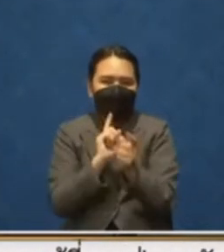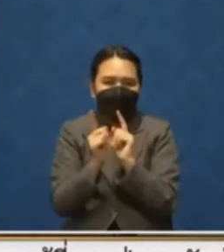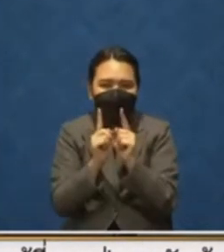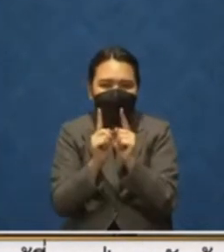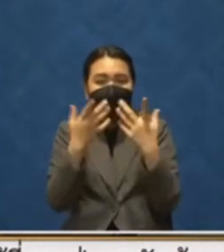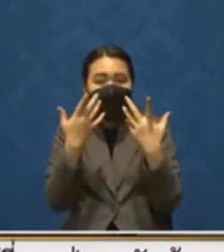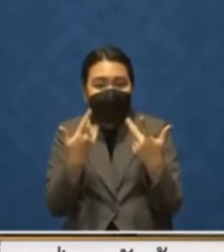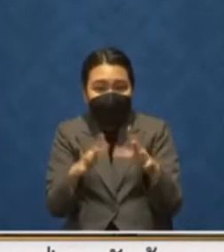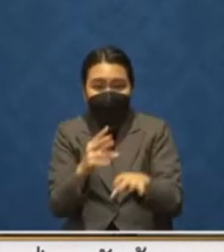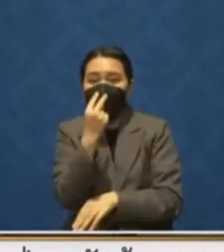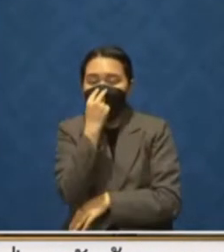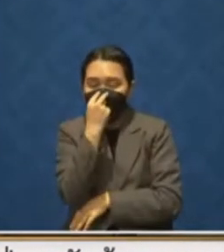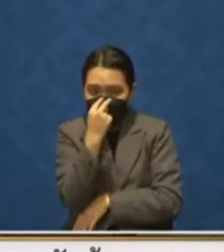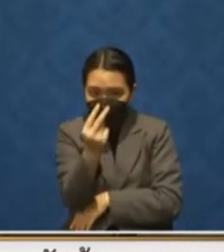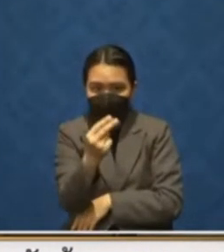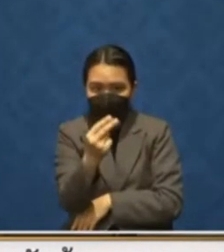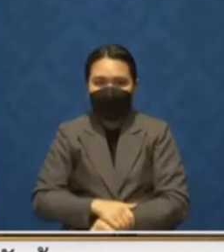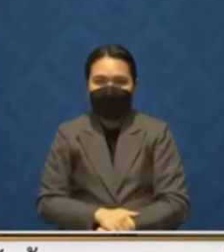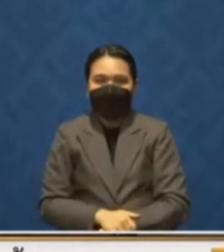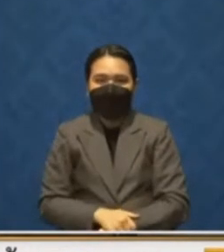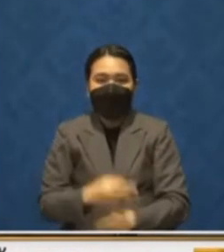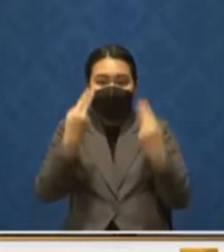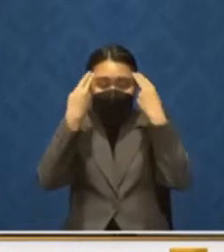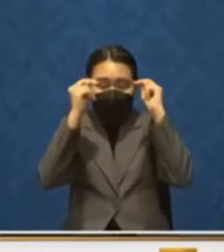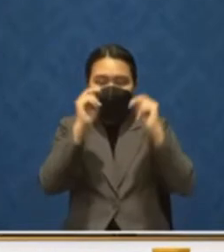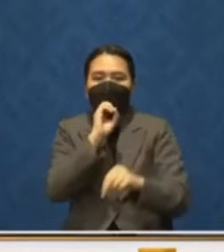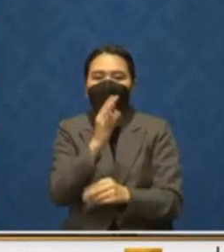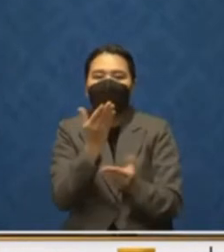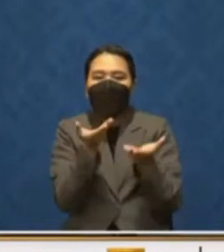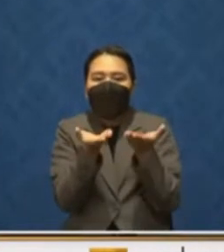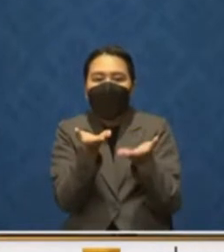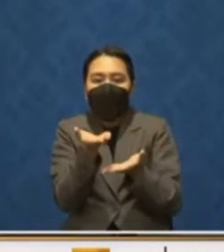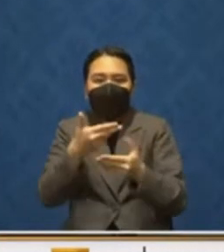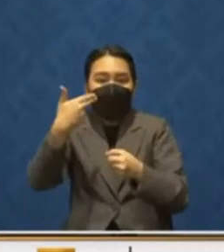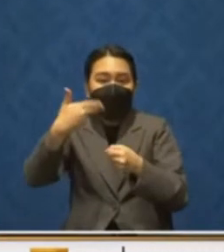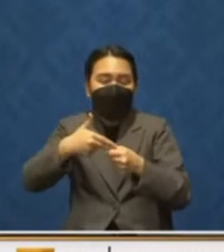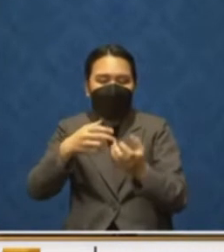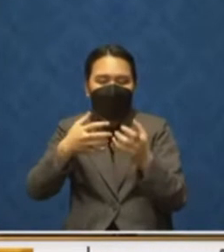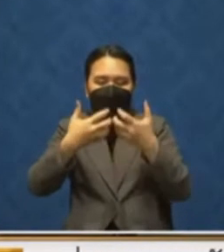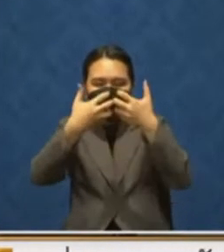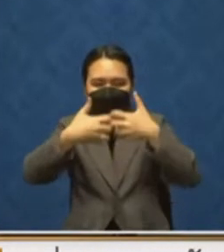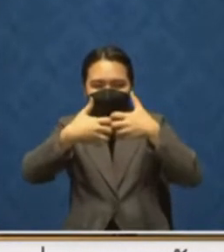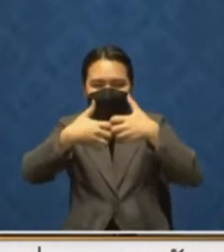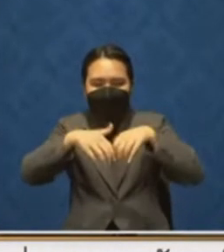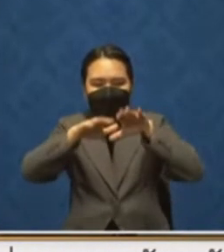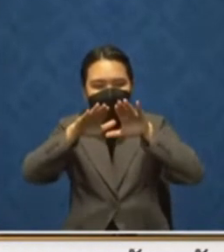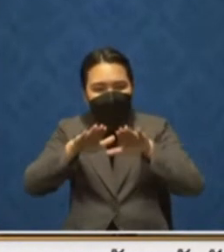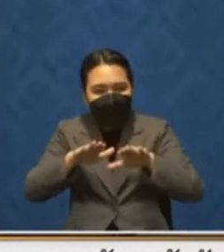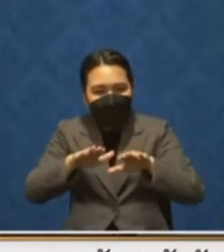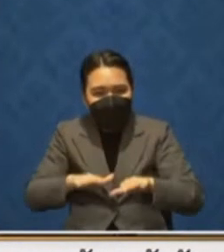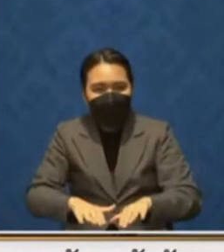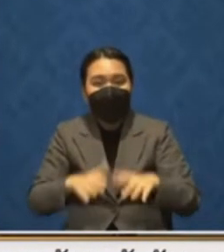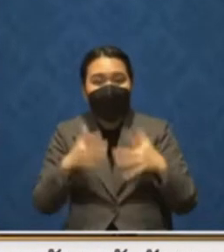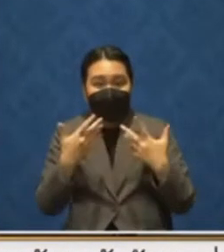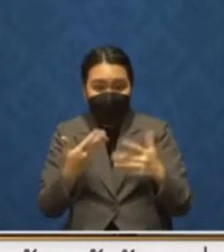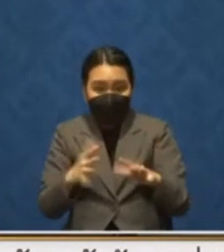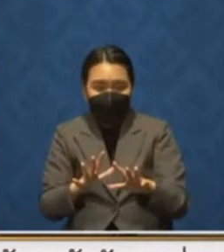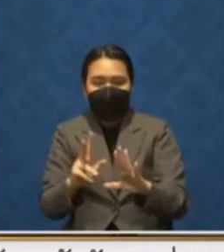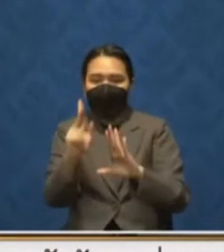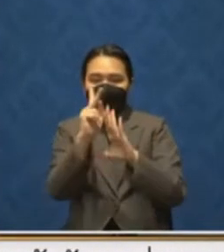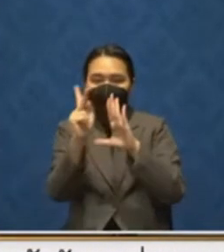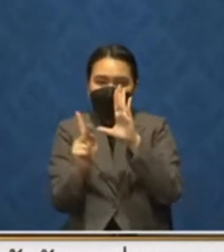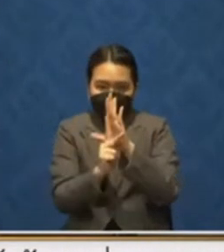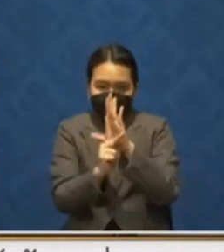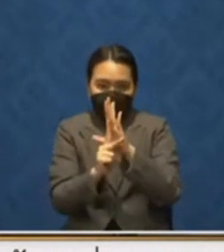ดูนะหนูพบกับนายกดอกเจ้าขอลดค่าลงกันและจะใช้เป็นตัวเลือกสุดท้ายในการใช้กฎหมายควบคุม